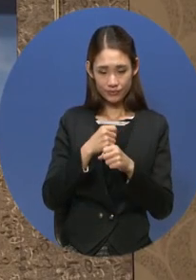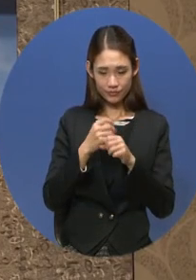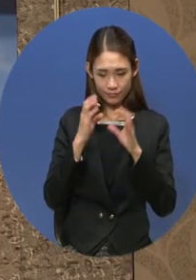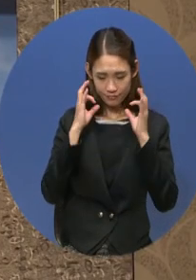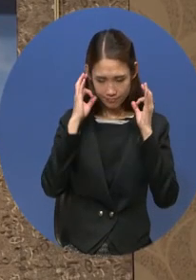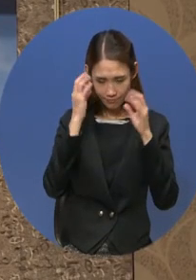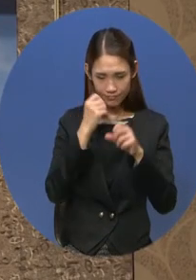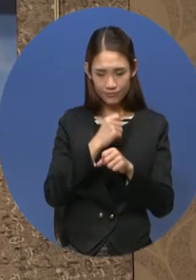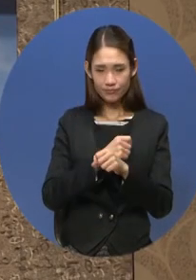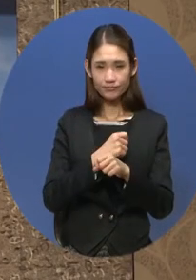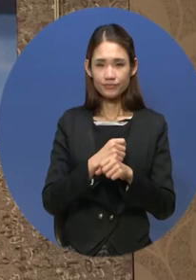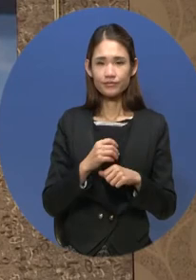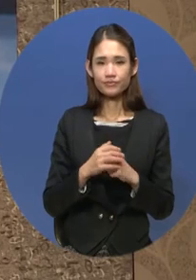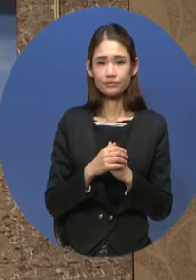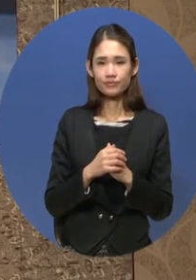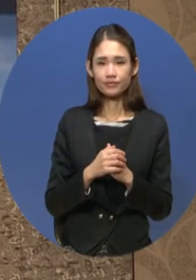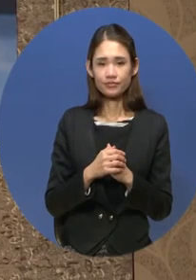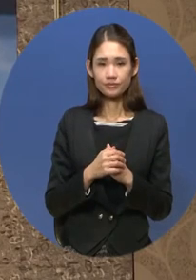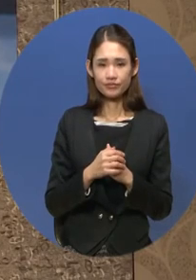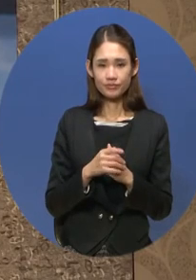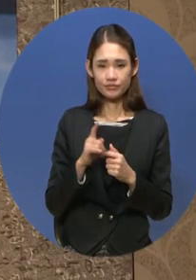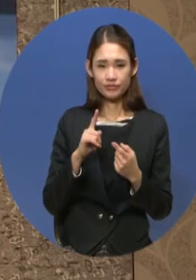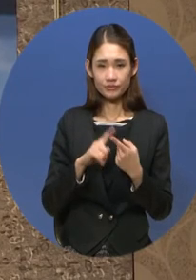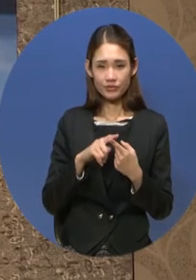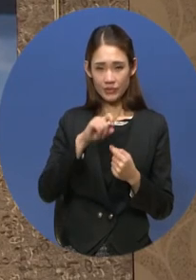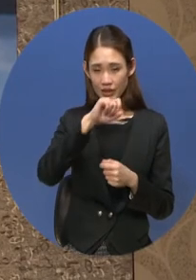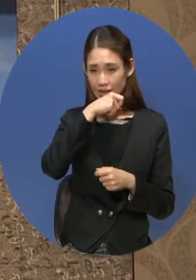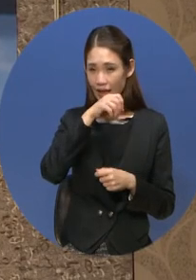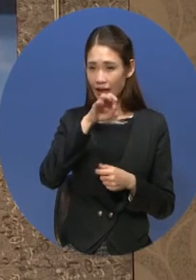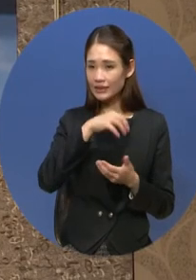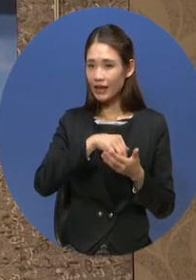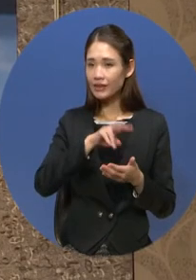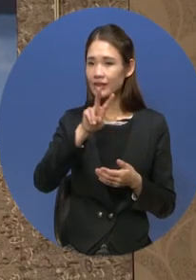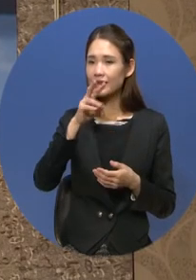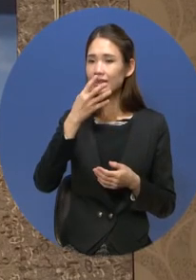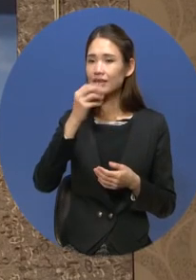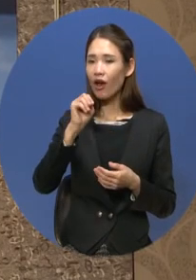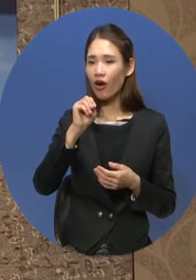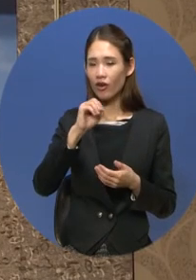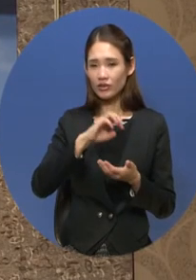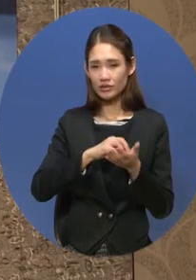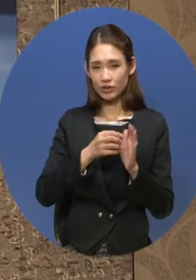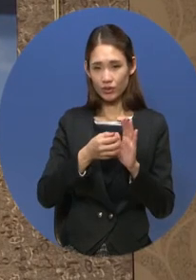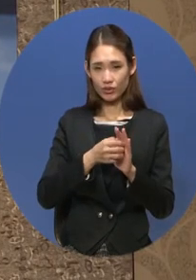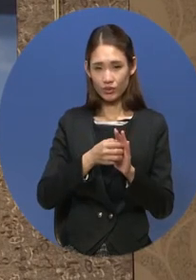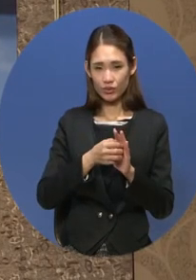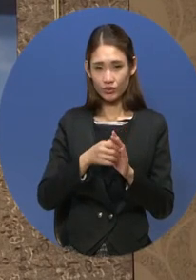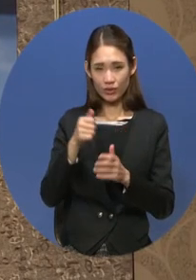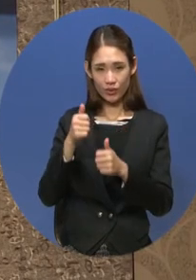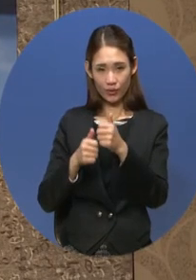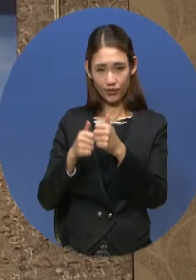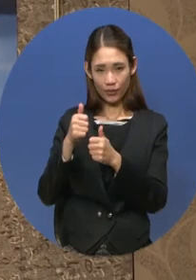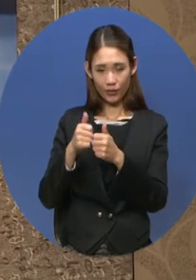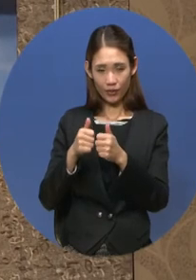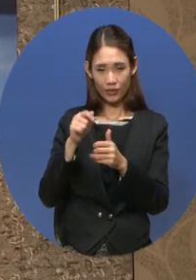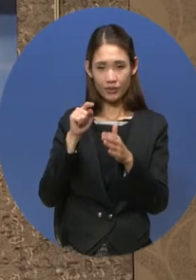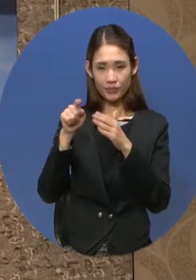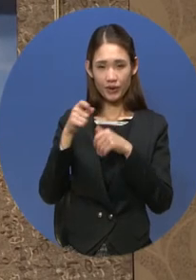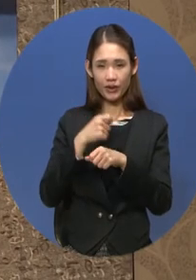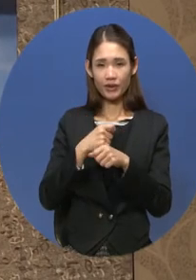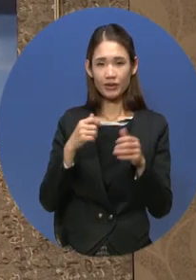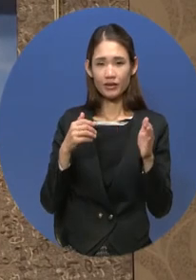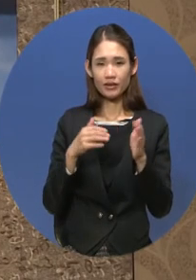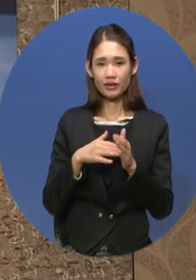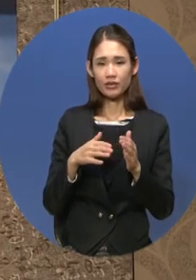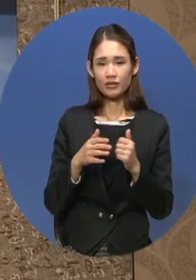쓰고 있었고요. 네. 거기에 대한 예산도 네, 한 2억 정도 편성을 해가지고 시범적으로 지금 하고는 있습니다. 네. 근데